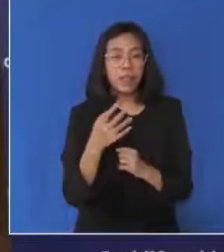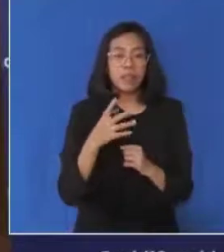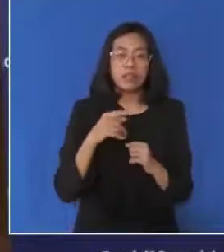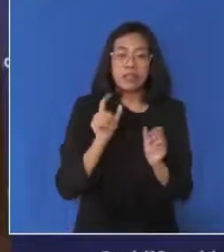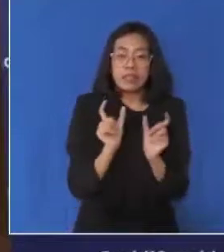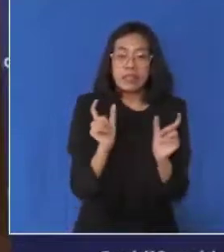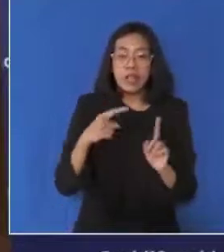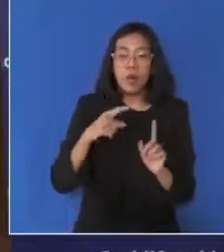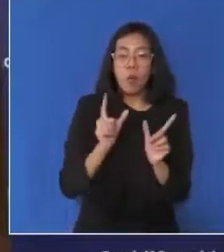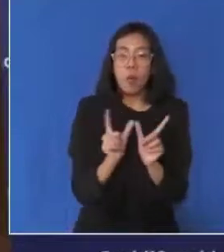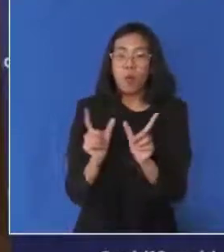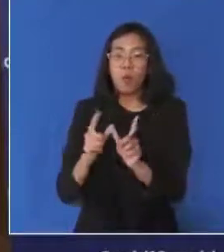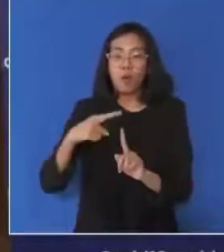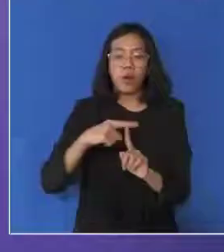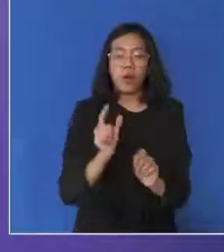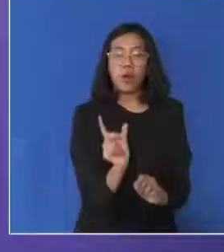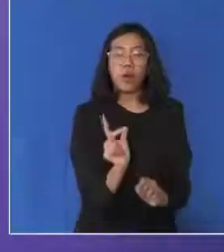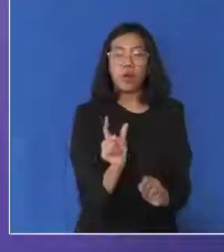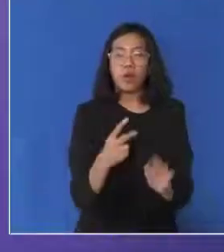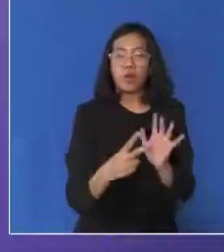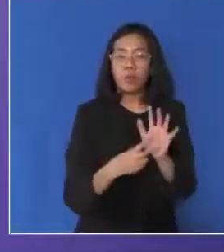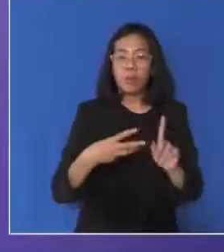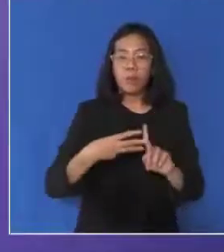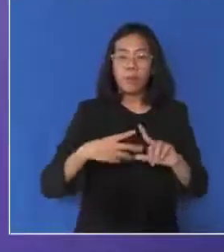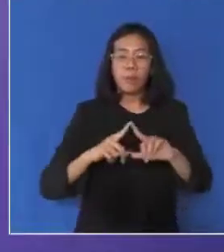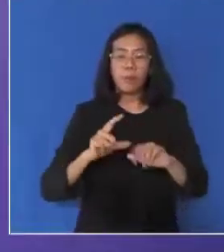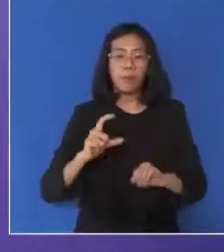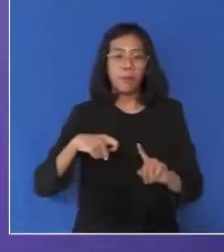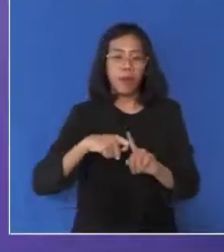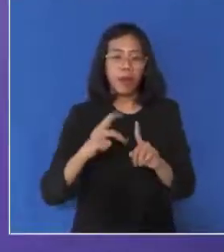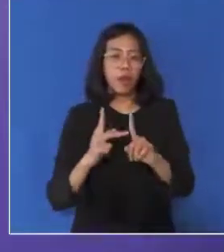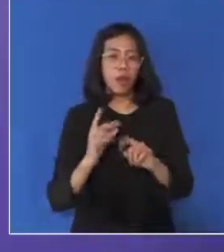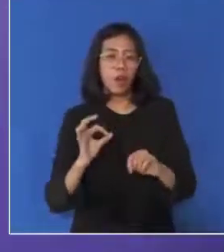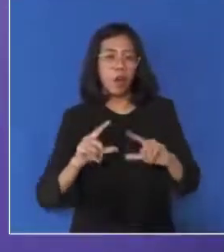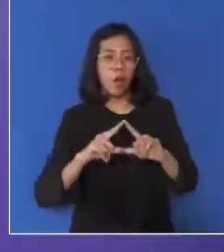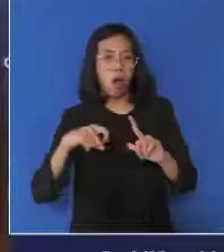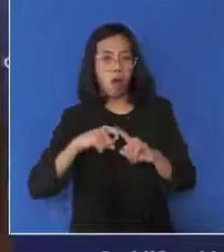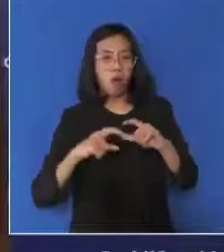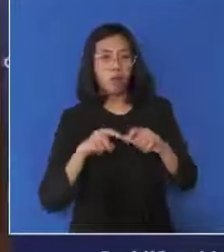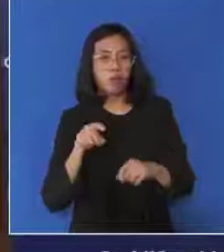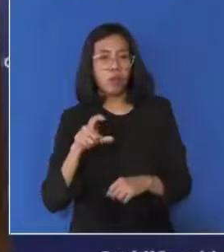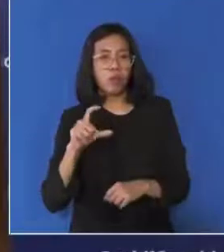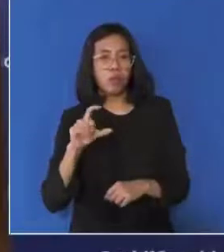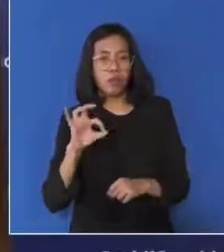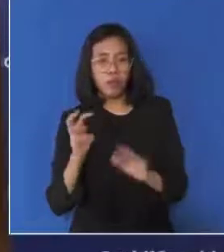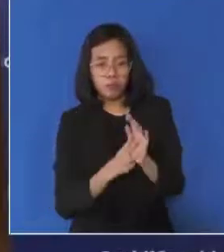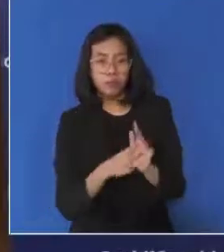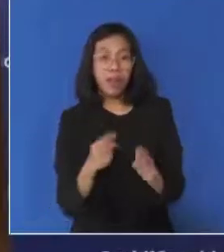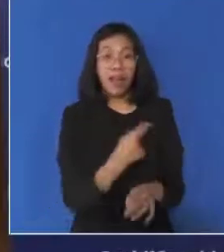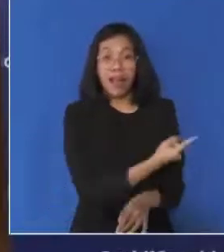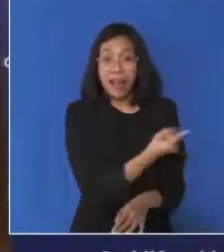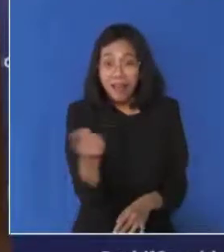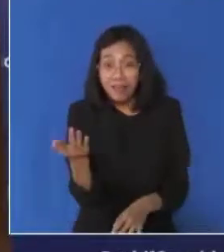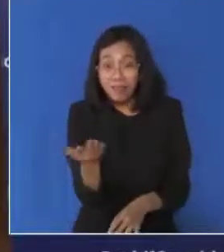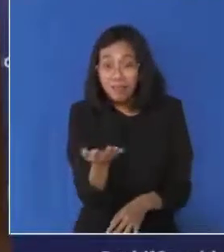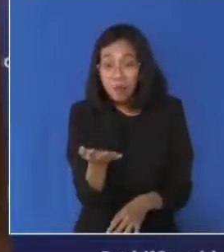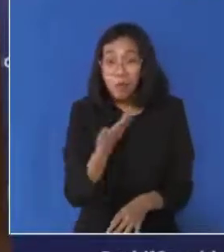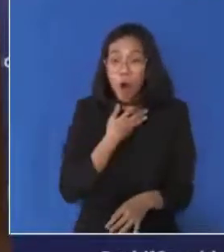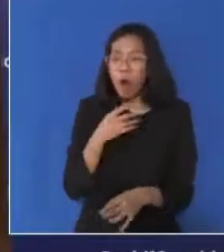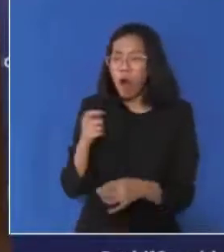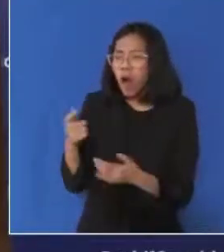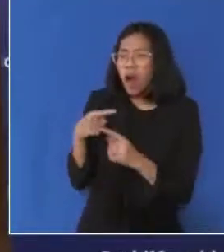turnbackhoax.id atau aduankonten dot id di kominfo itu aja ya kira-kira Jadi kalau misalnya ada mau